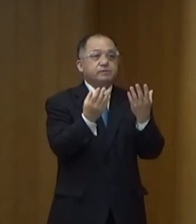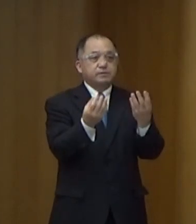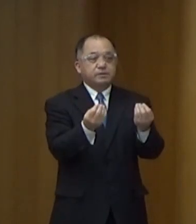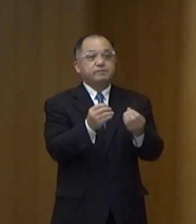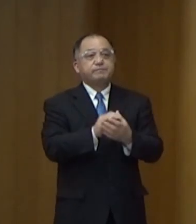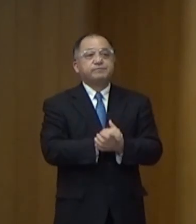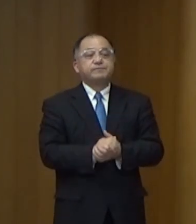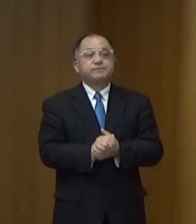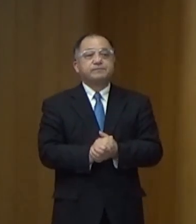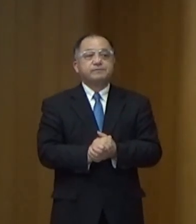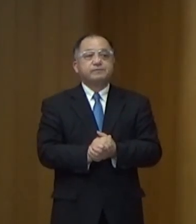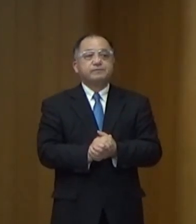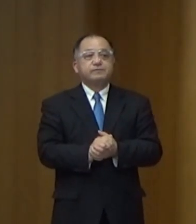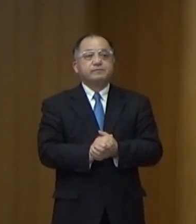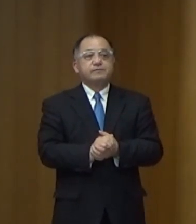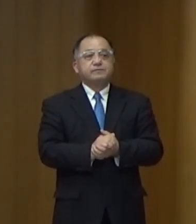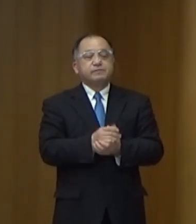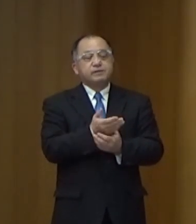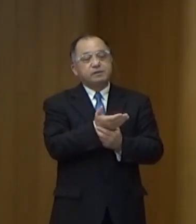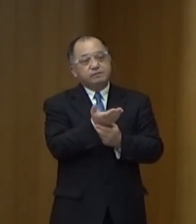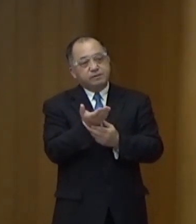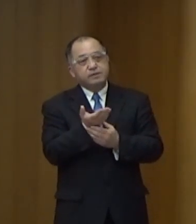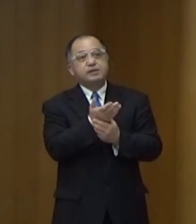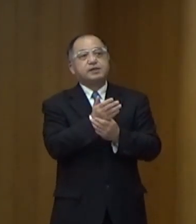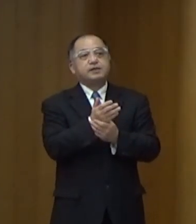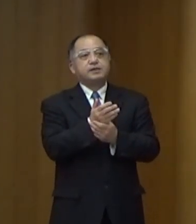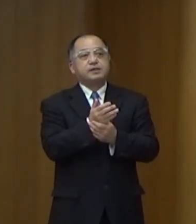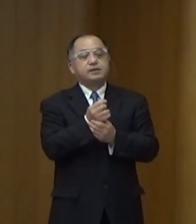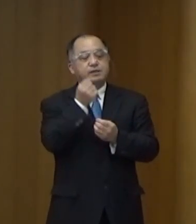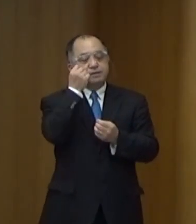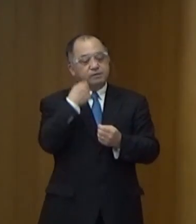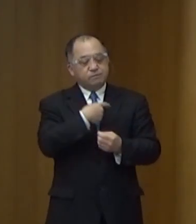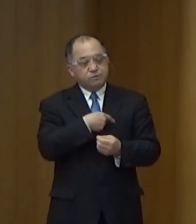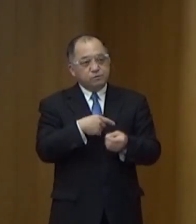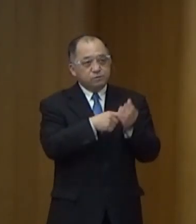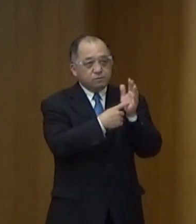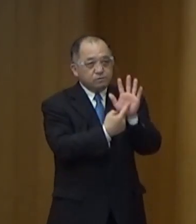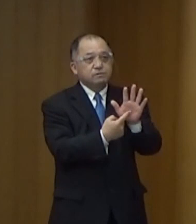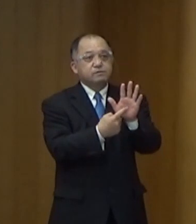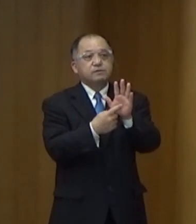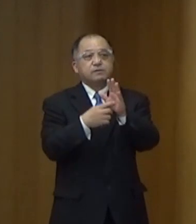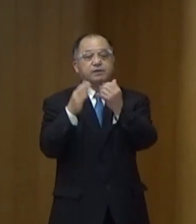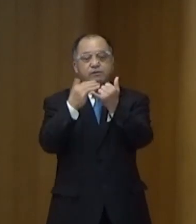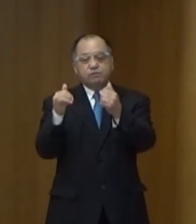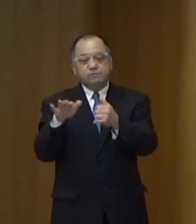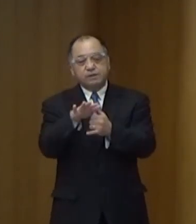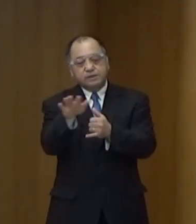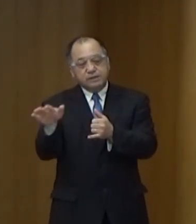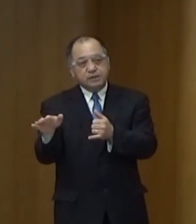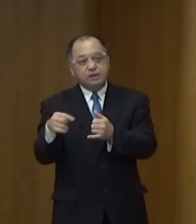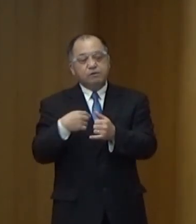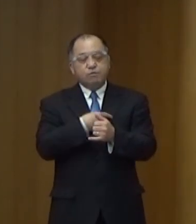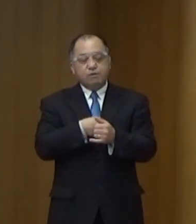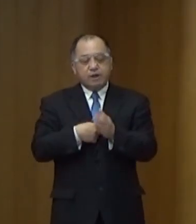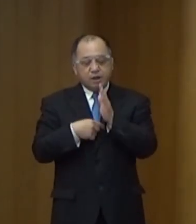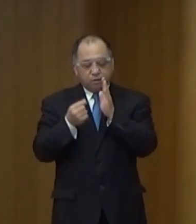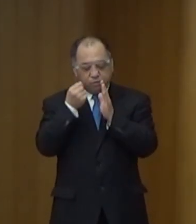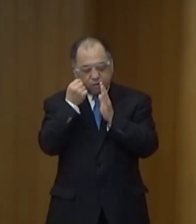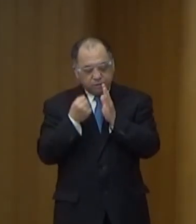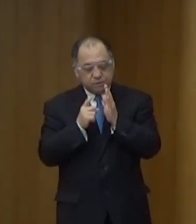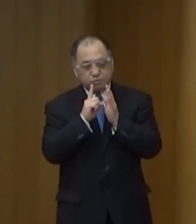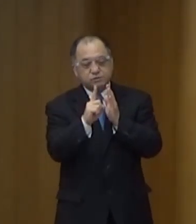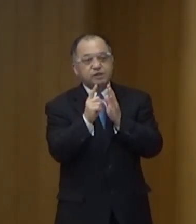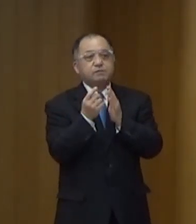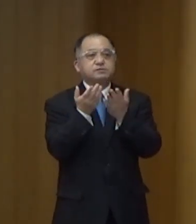認をされました。お亡くなりになった方々に哀悼の意を表しますとともに、ご遺族の方々に心からお悔やみを申し上げます